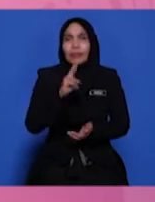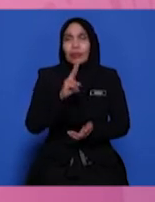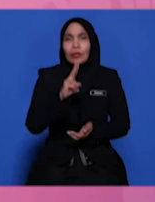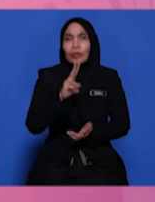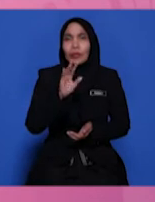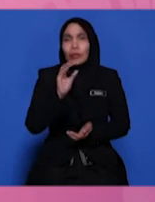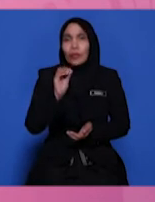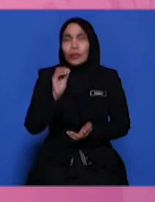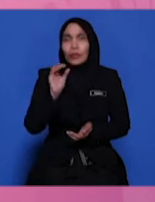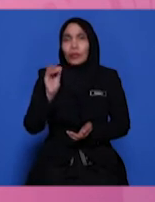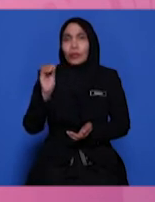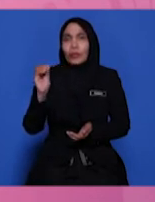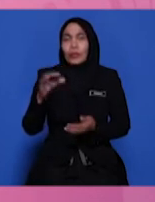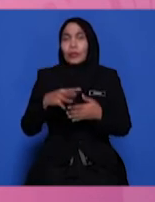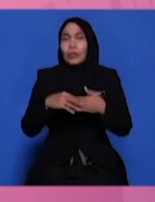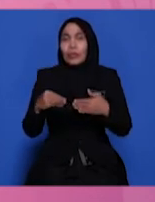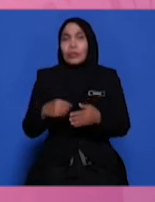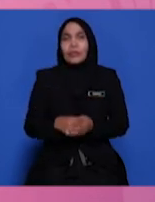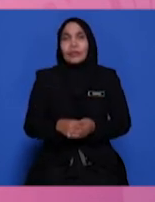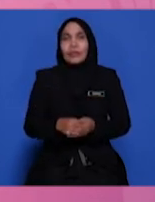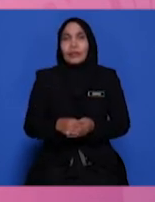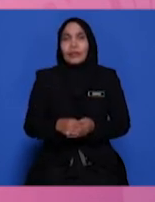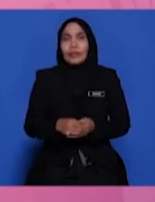tambah RM450 tolak